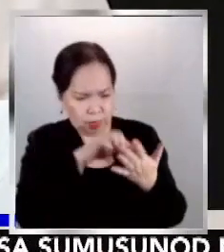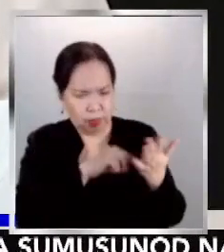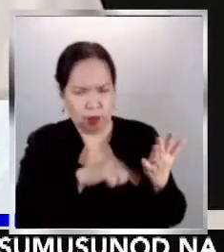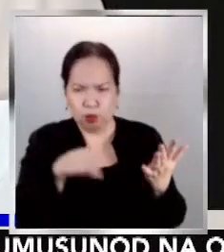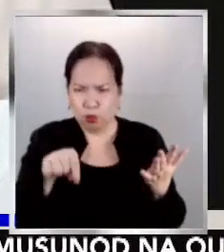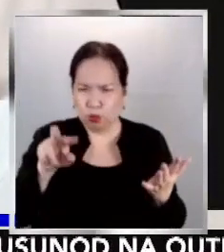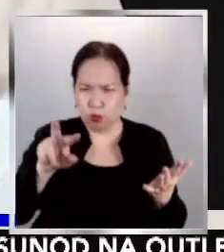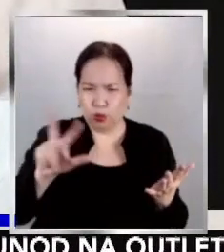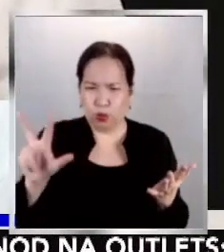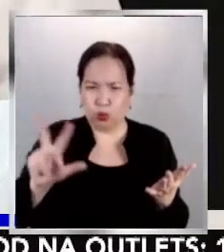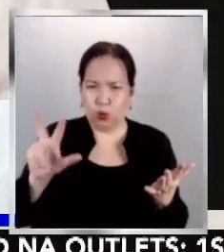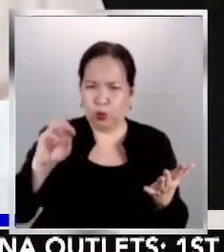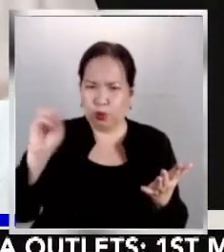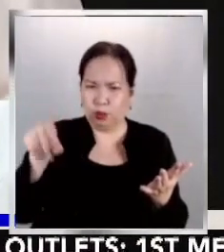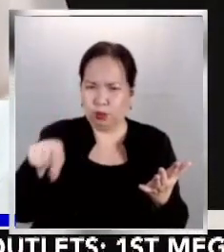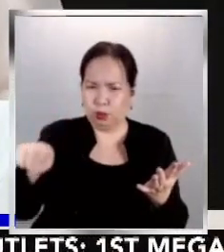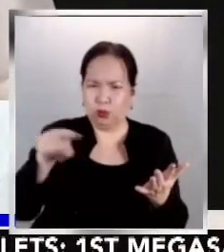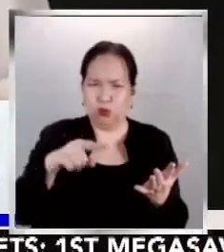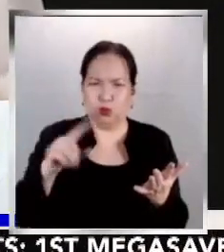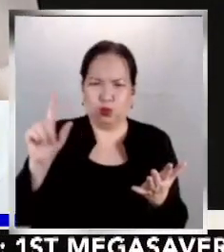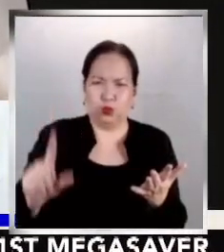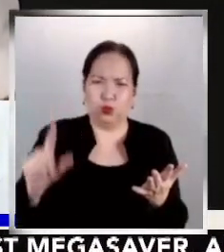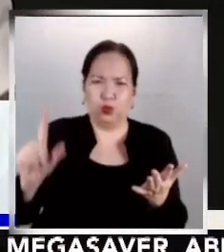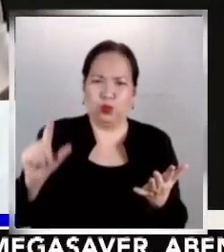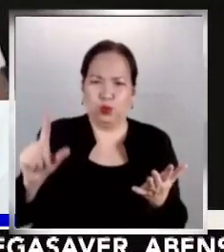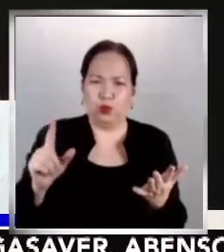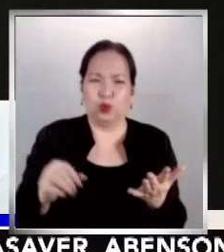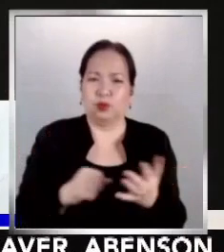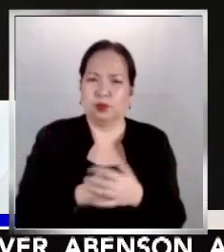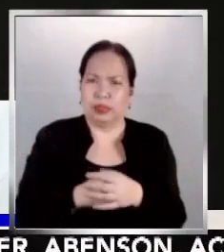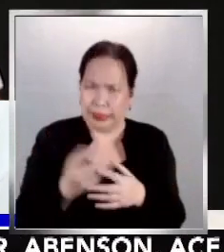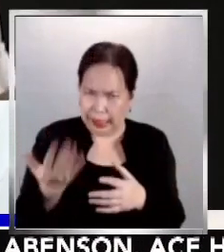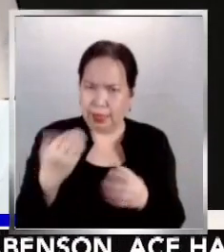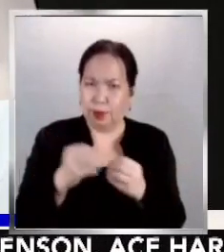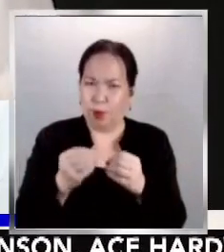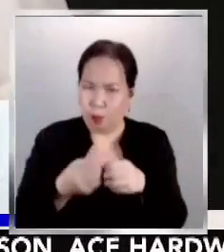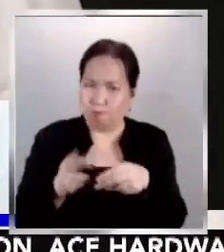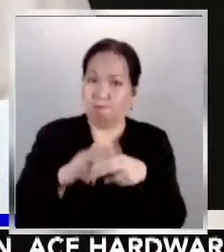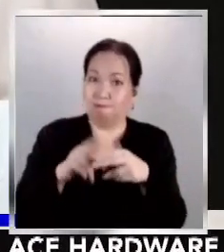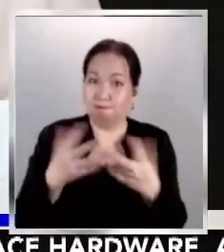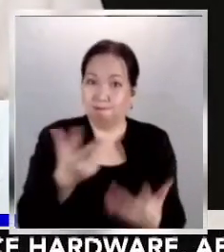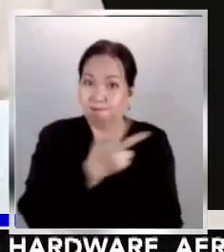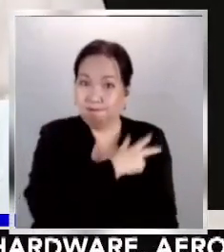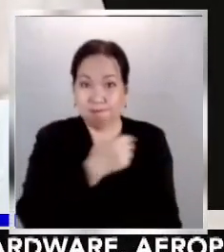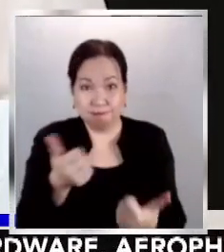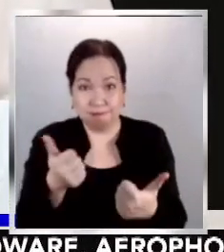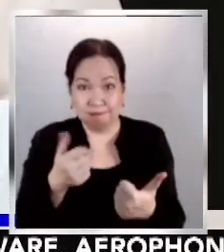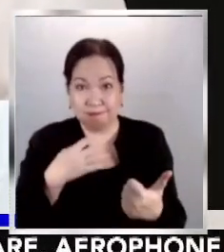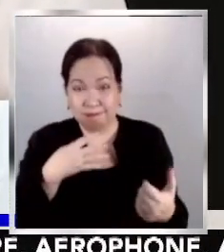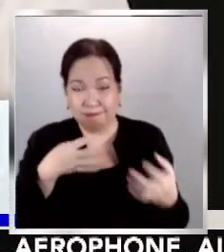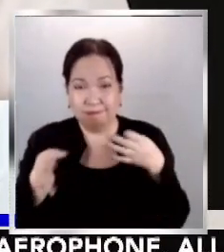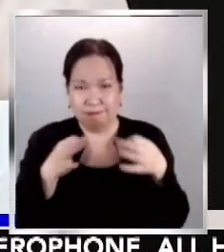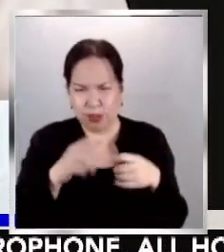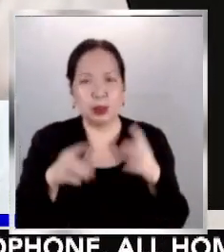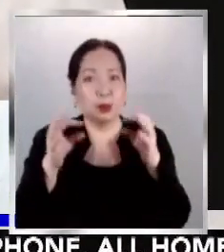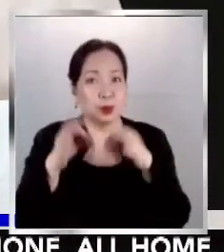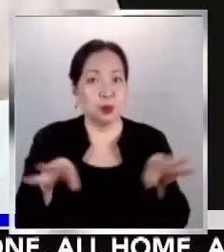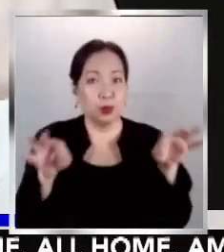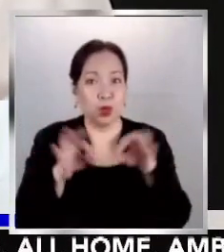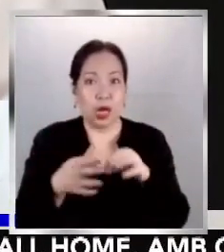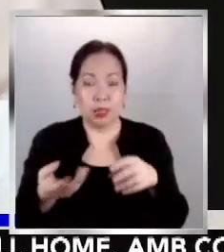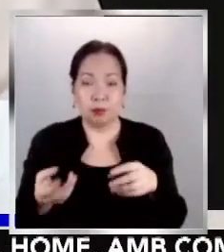33%. Alam ko, kaya ninyong paakitin yan. It is essential that we increase that rate